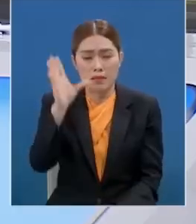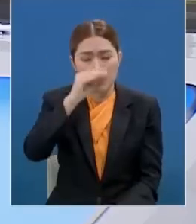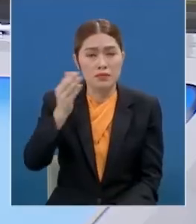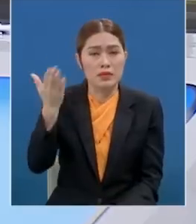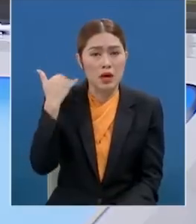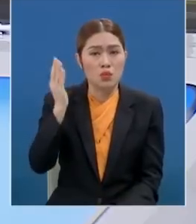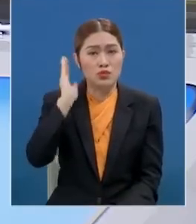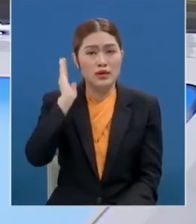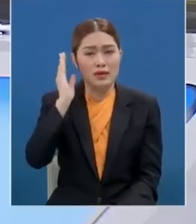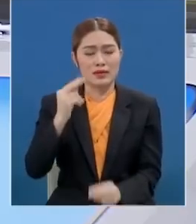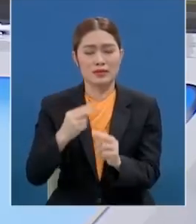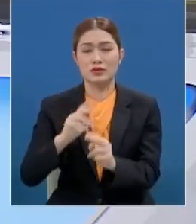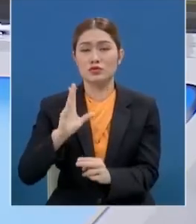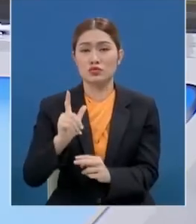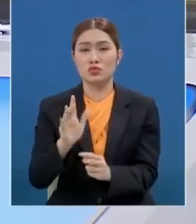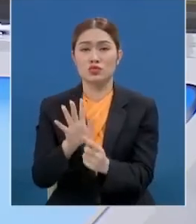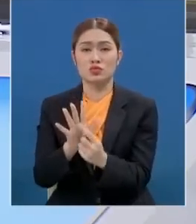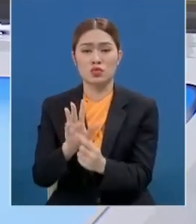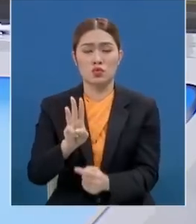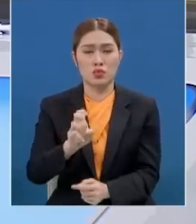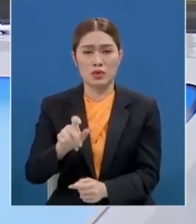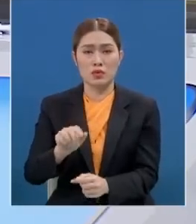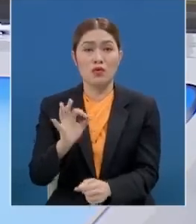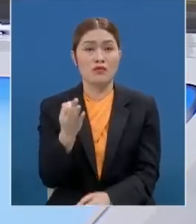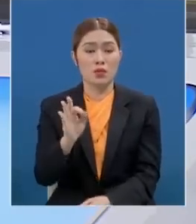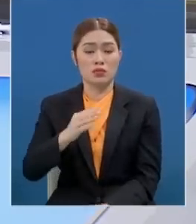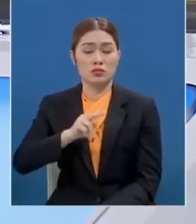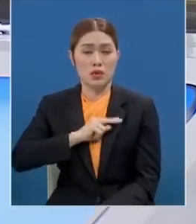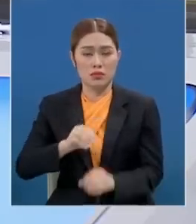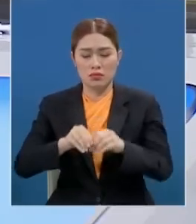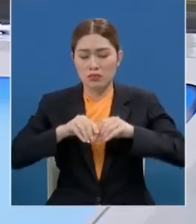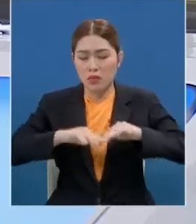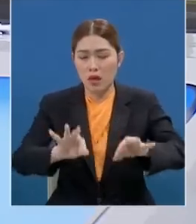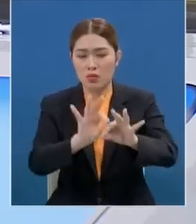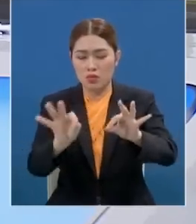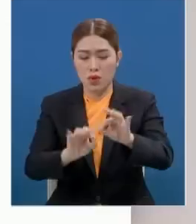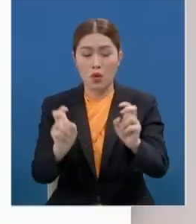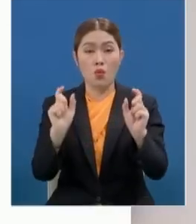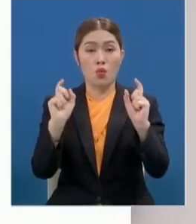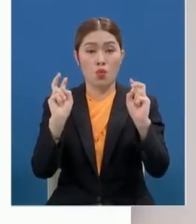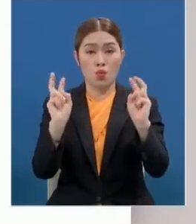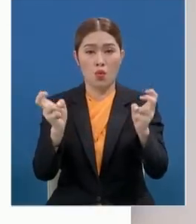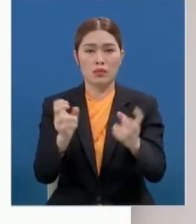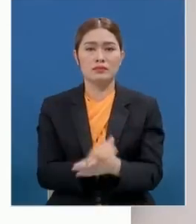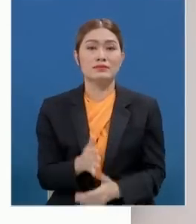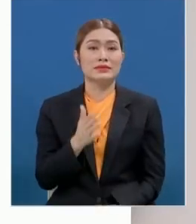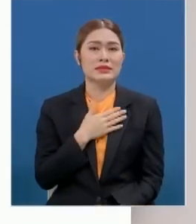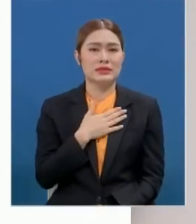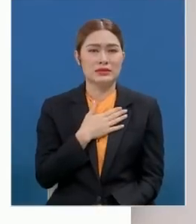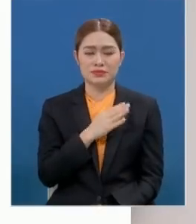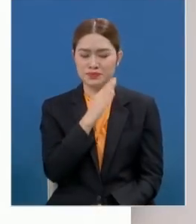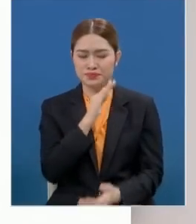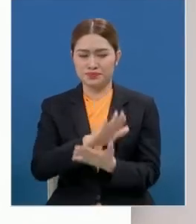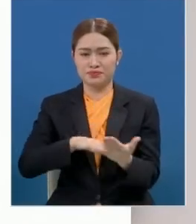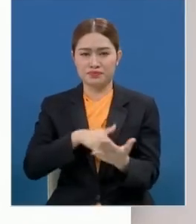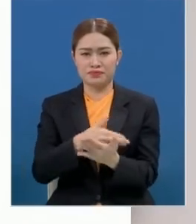คุณชูวิทย์กมลวิศิษฎ์ค่ะคุณชูวิทย์โพสต์ลงไปใน Facebookของตัวเองนะคะแล้วก็เขียนหัว captionเอาไว้เลยชูวิทย์แฉแผน